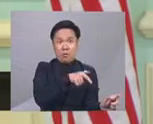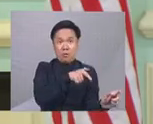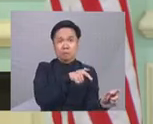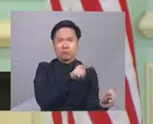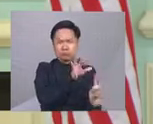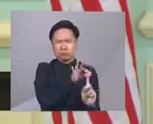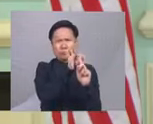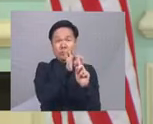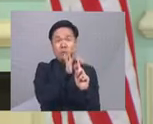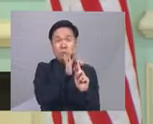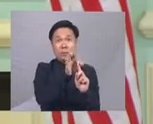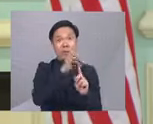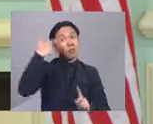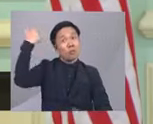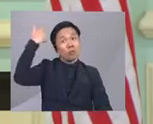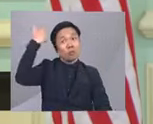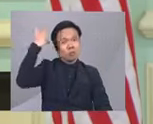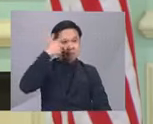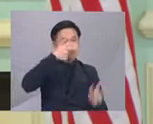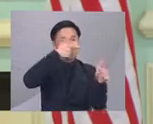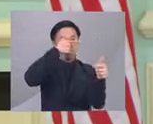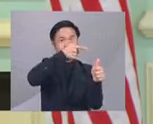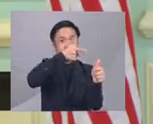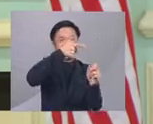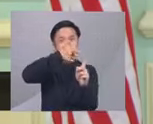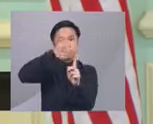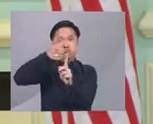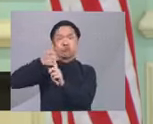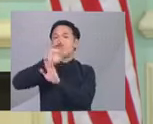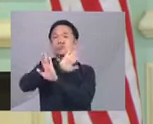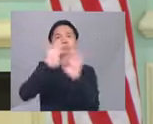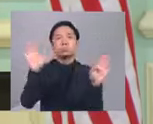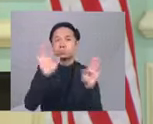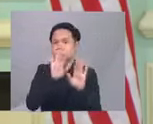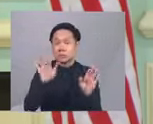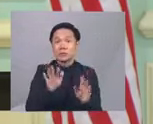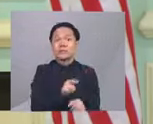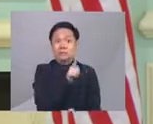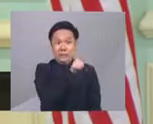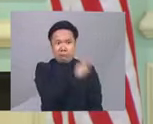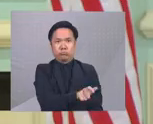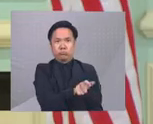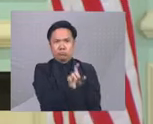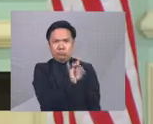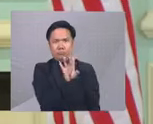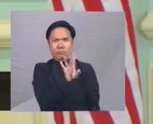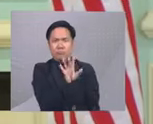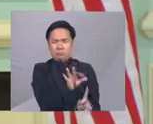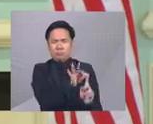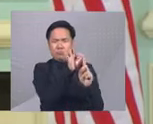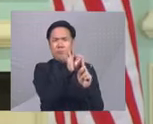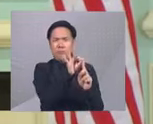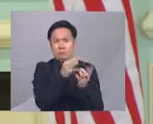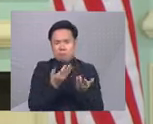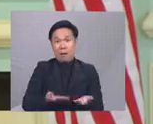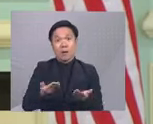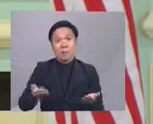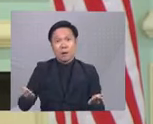berkongsi. Tidak berkongsi. Setiap artis tu berbeza dengan artis yang lain.